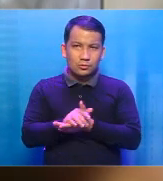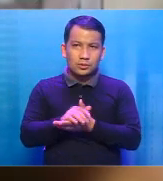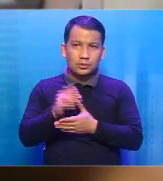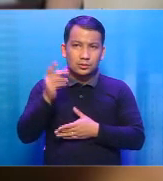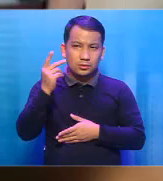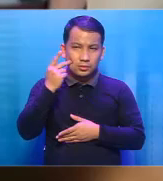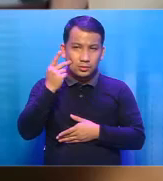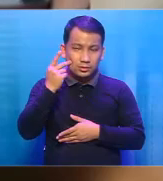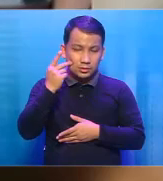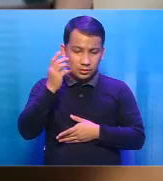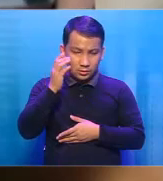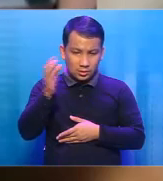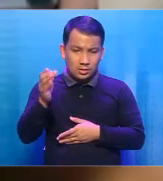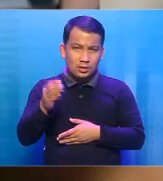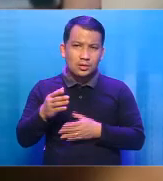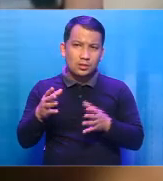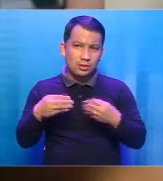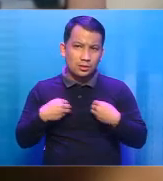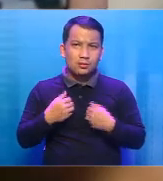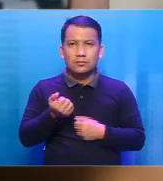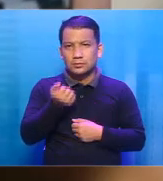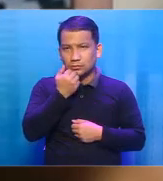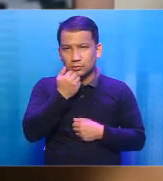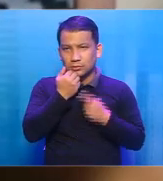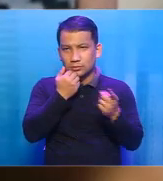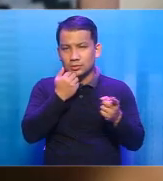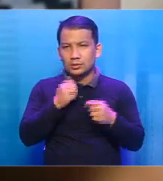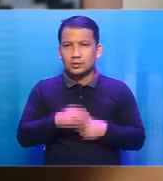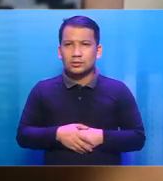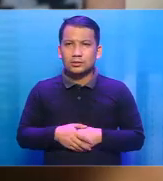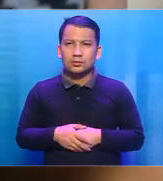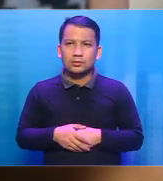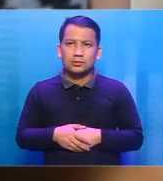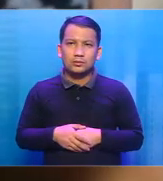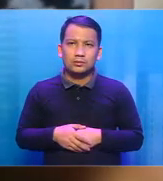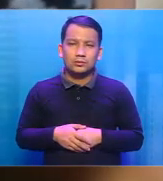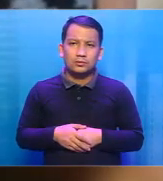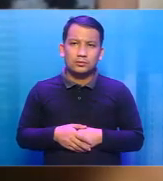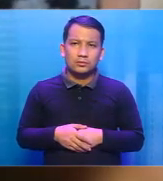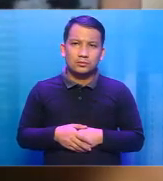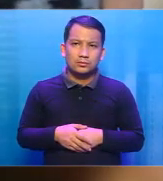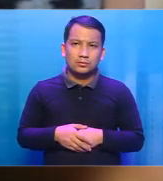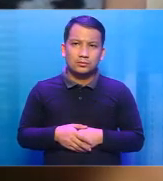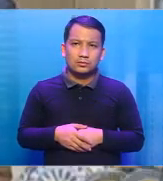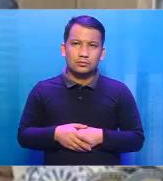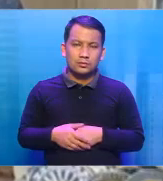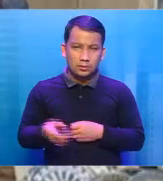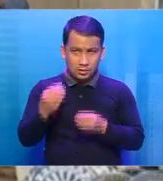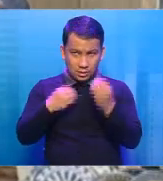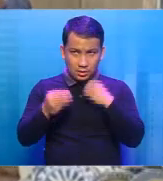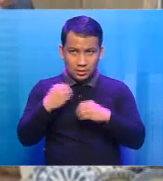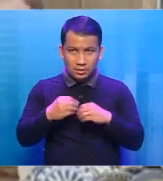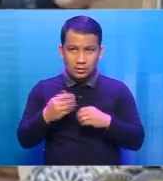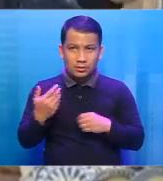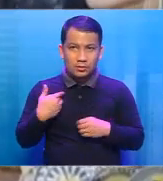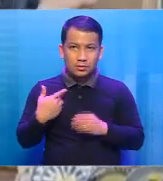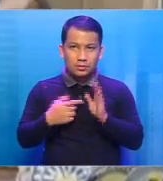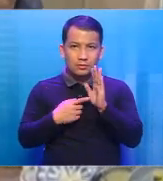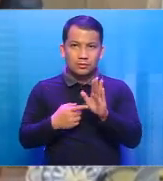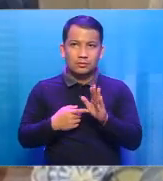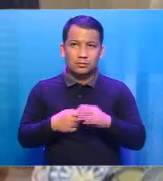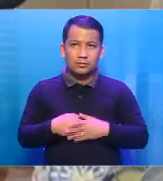Casey. Aminado naman si Magalong na mali ito. Every now and then, pag kumakain ka ba na ako, tapos syempre, hindi ka naman perfect na